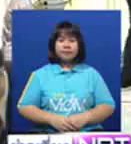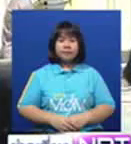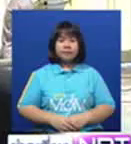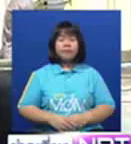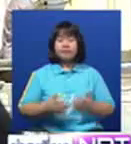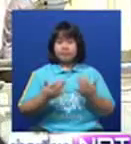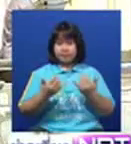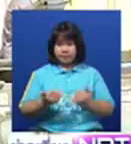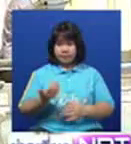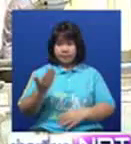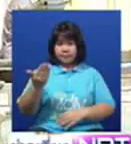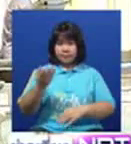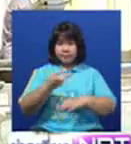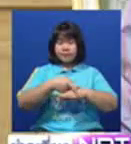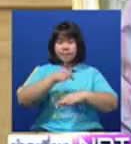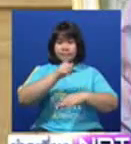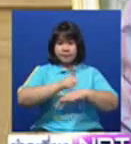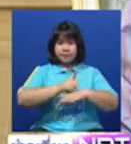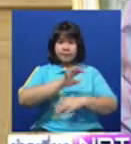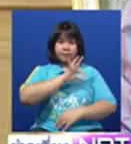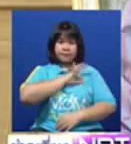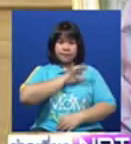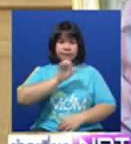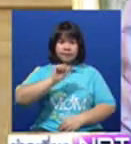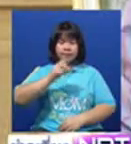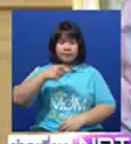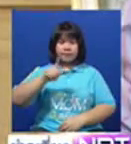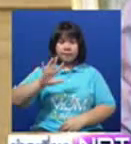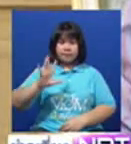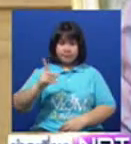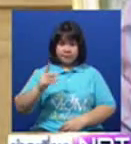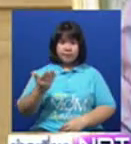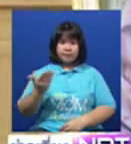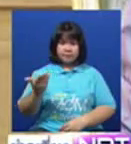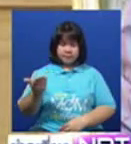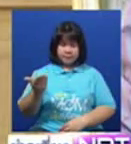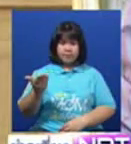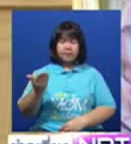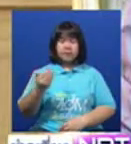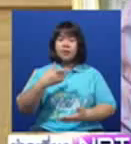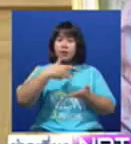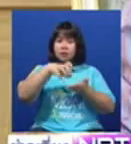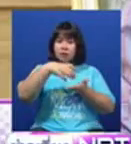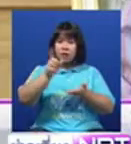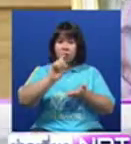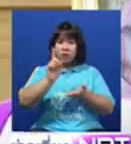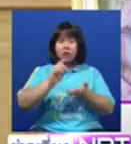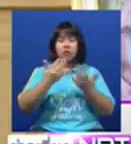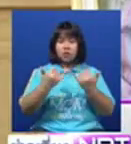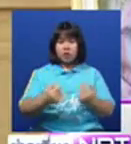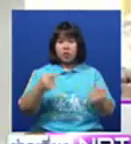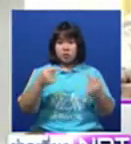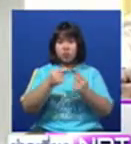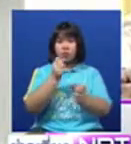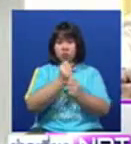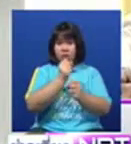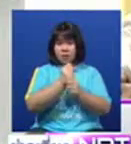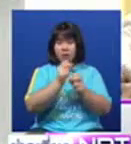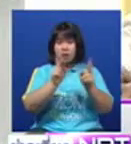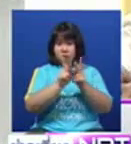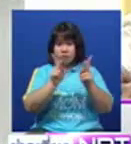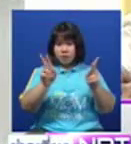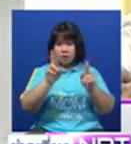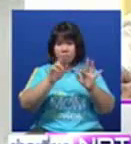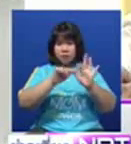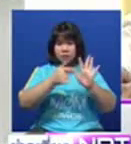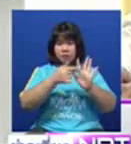นายเทียนฉายกีรนันท์ประธานสมาชิกสภาปฏิรูปแห่งชาติหรือสปช.กล่าวว่าการทำงานของคณะกรรมาธิการร่างรั